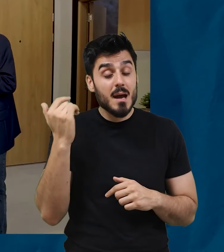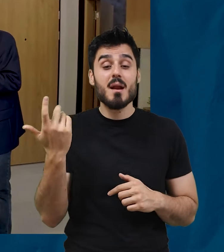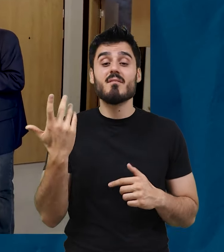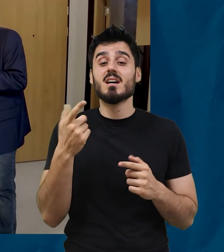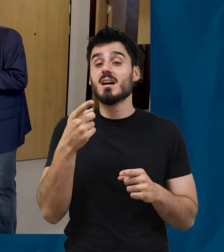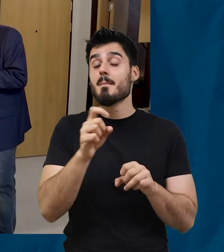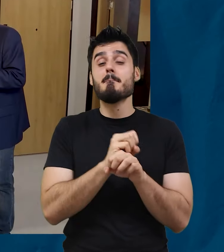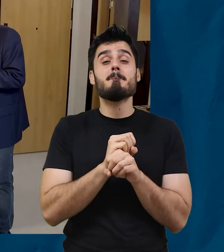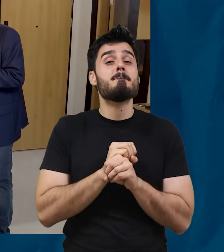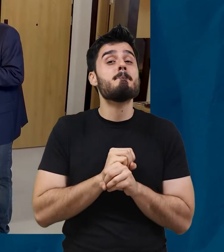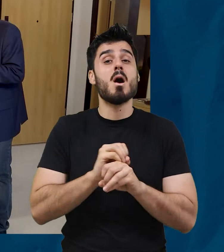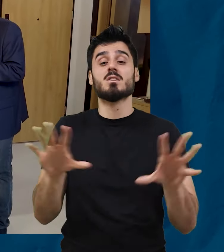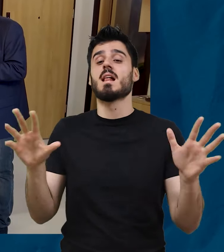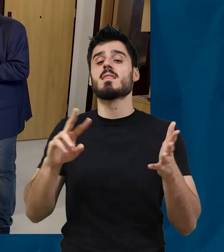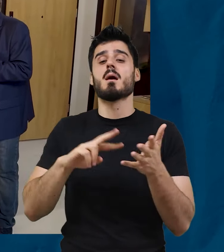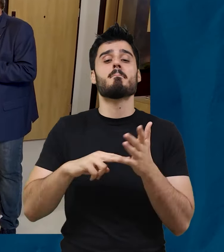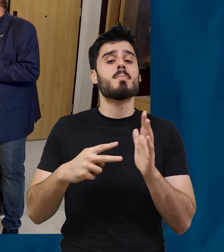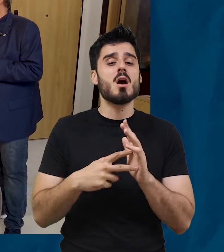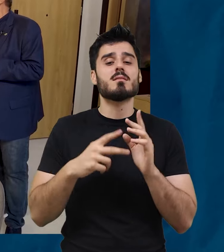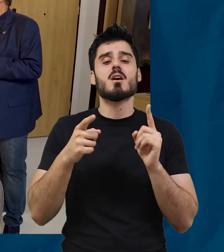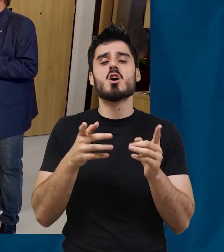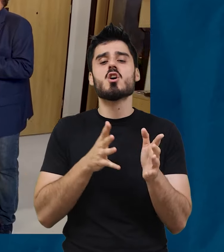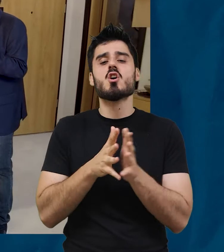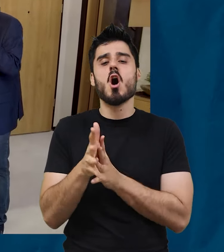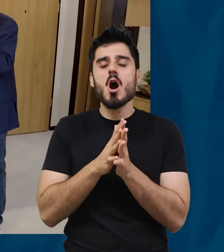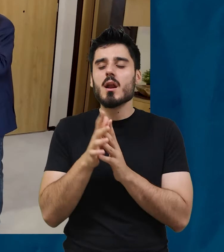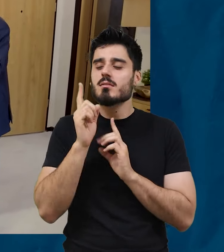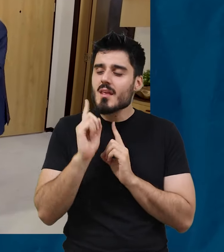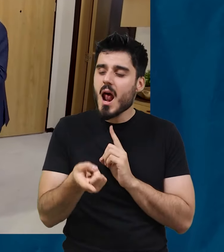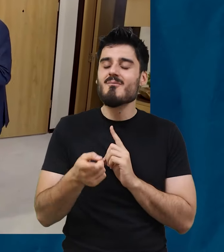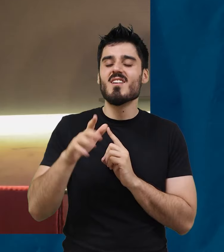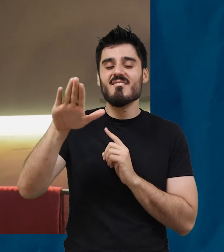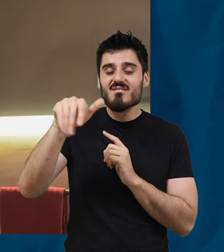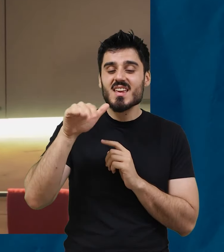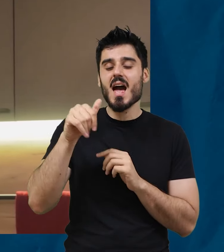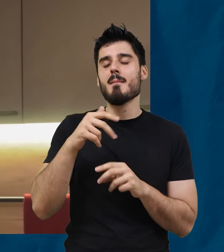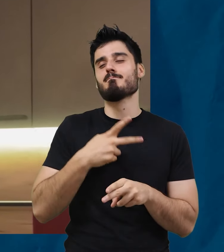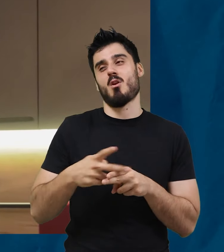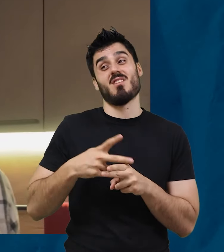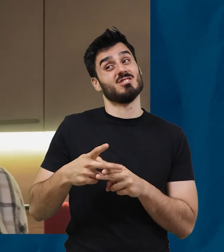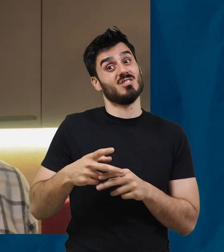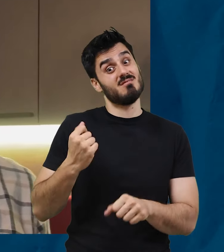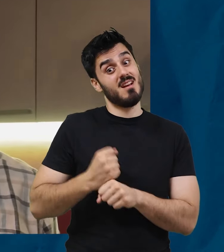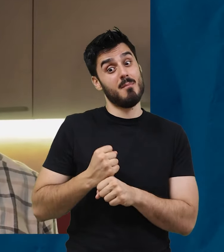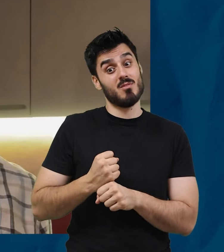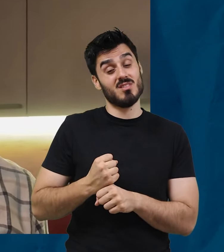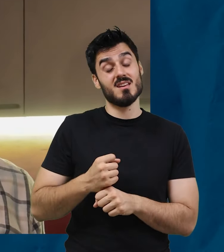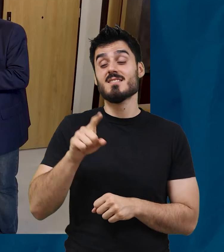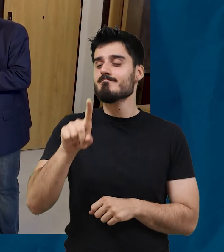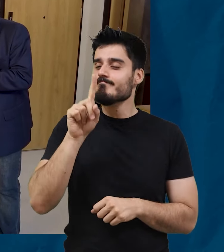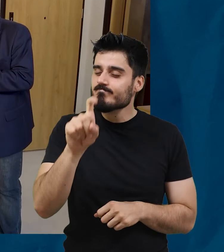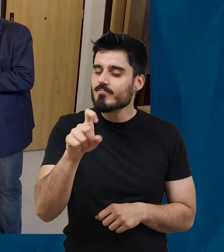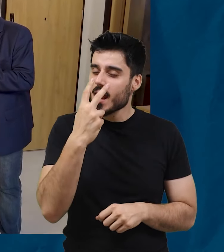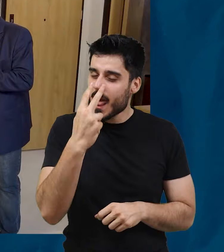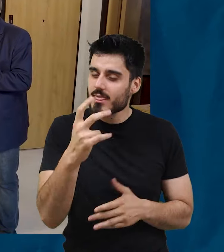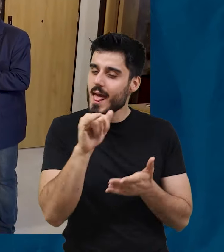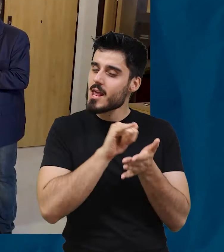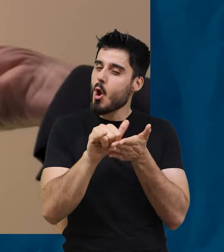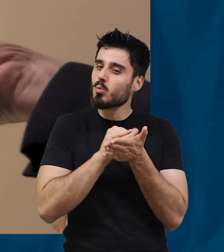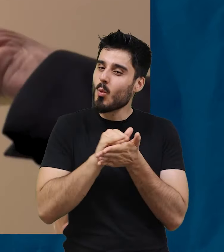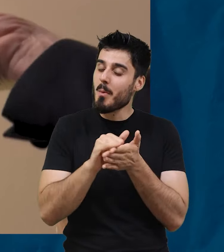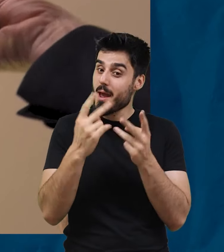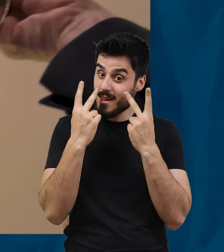че посланието на нашия проект е хората да се обръщат към професионалисти. Супер! А вие не забравяйте да се абонирате.